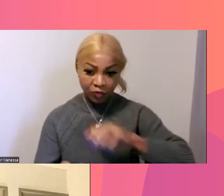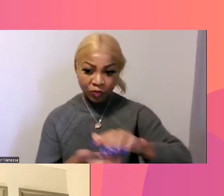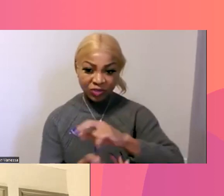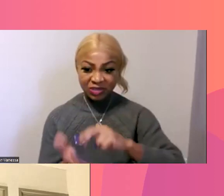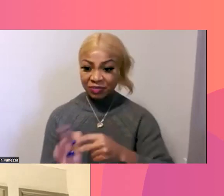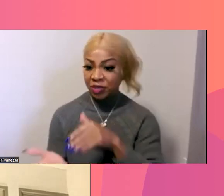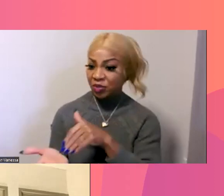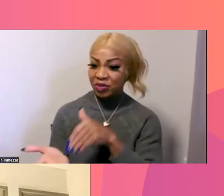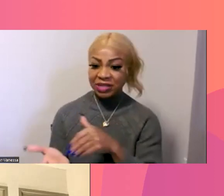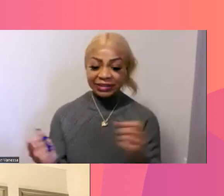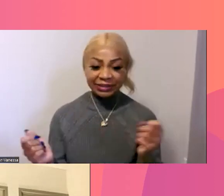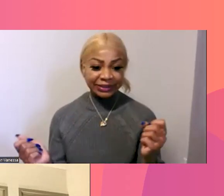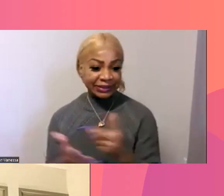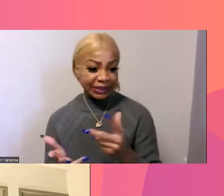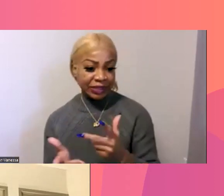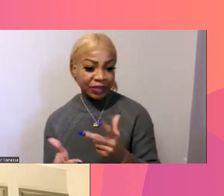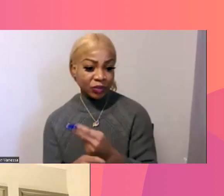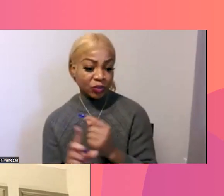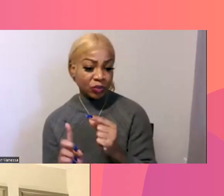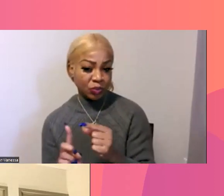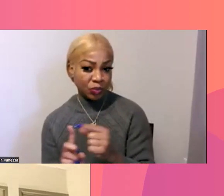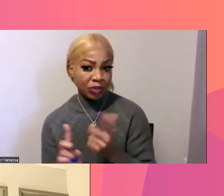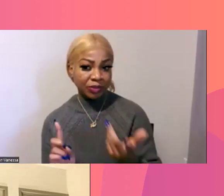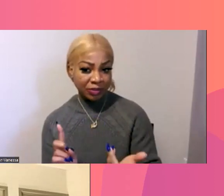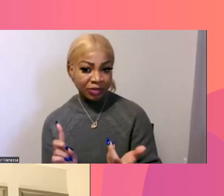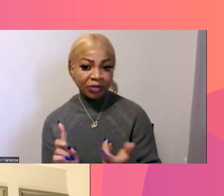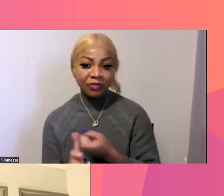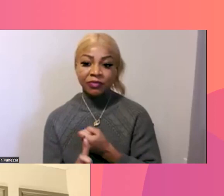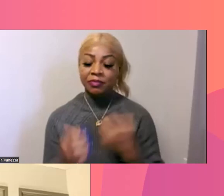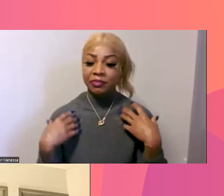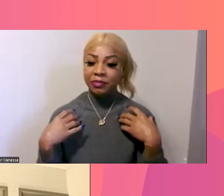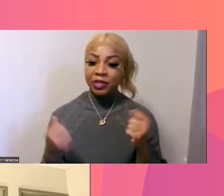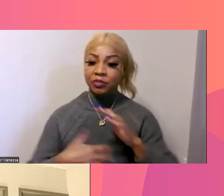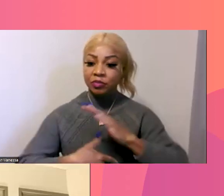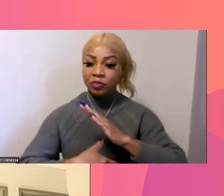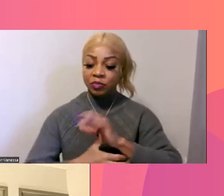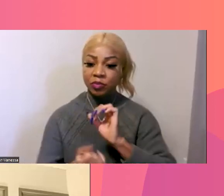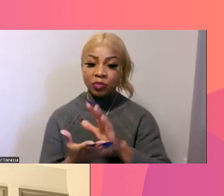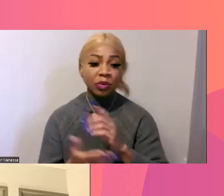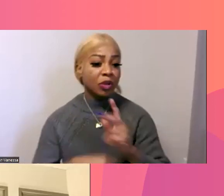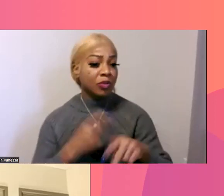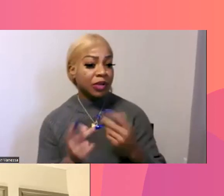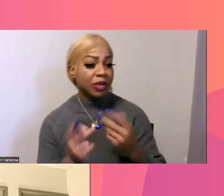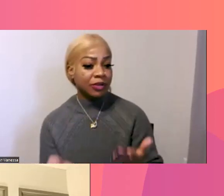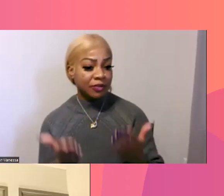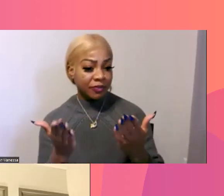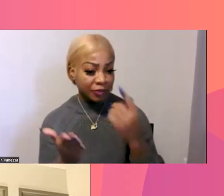maladie et donc, si vous dites qu'il faut éviter de parler de l'obésité, cela